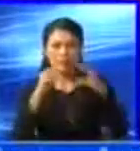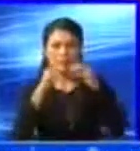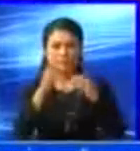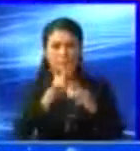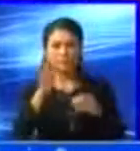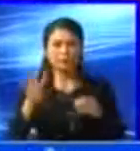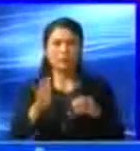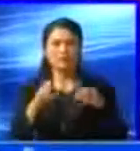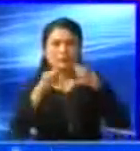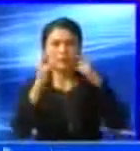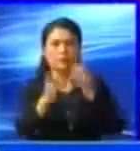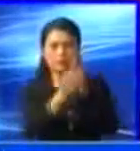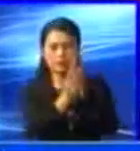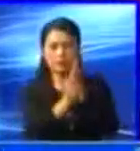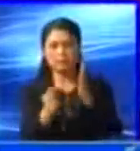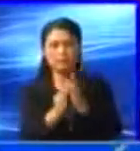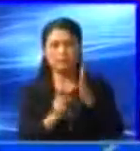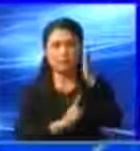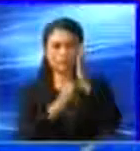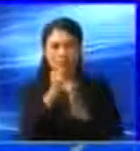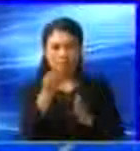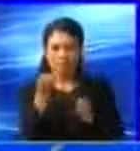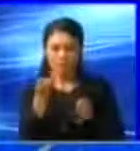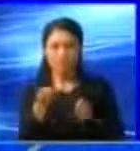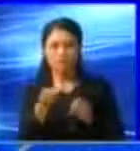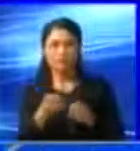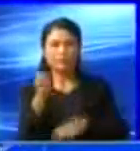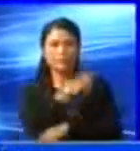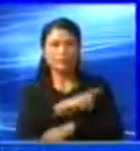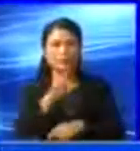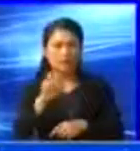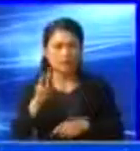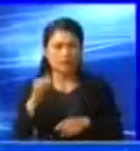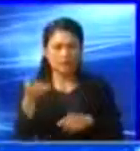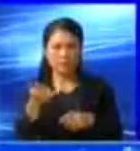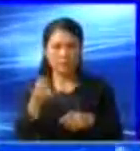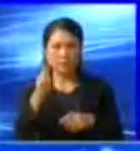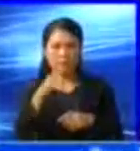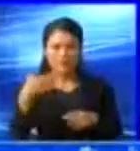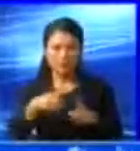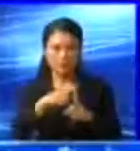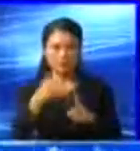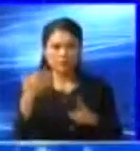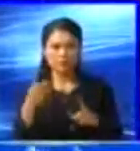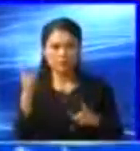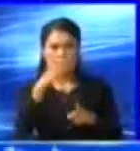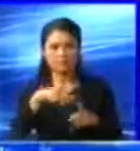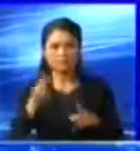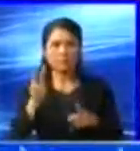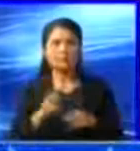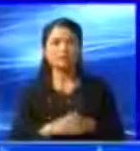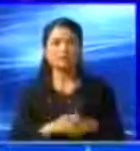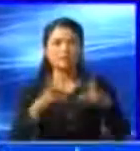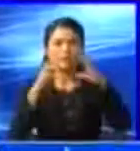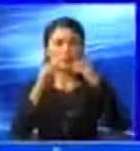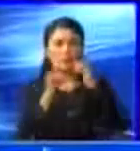24របស់ក្រុមជំនាញការនៃបណ្ដាប្រទេសអភិវឌ្ឍន៍តិចតួចចាប់ពីថ្ងៃទី26ដល់ថ្ងៃទី29ខែសីហាឆ្នាំ2013កិ